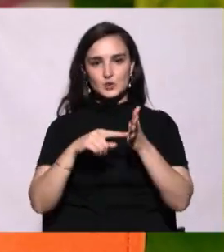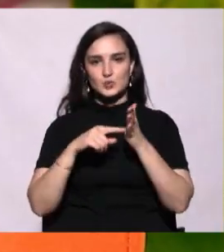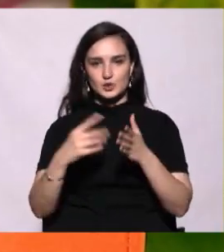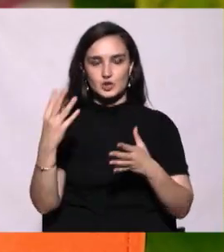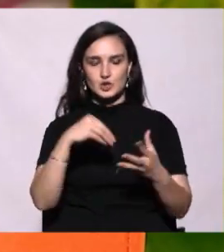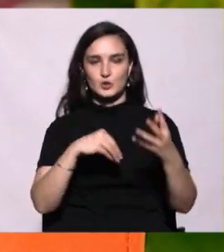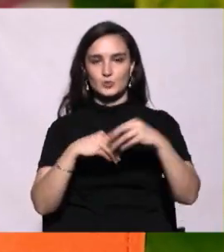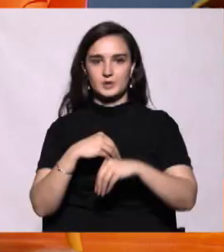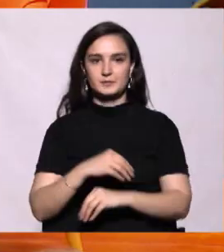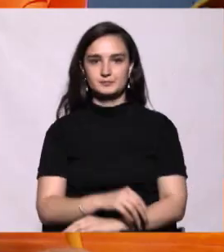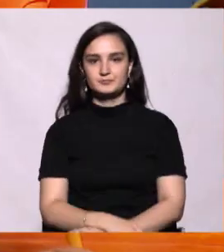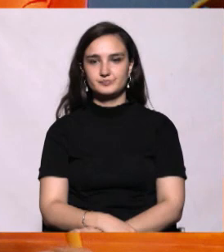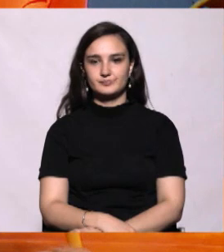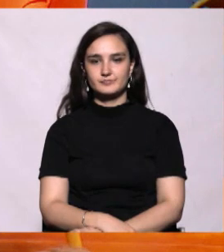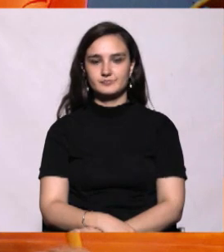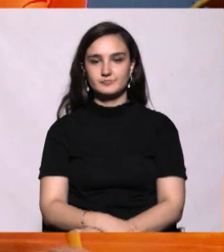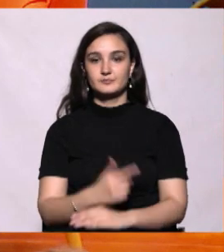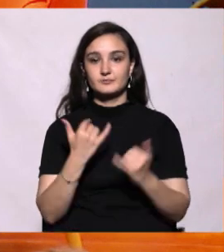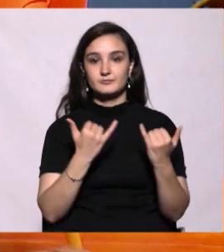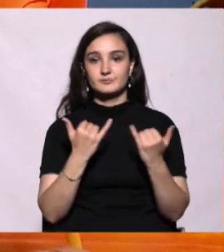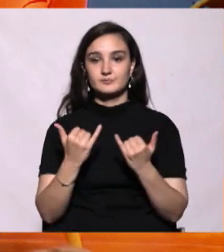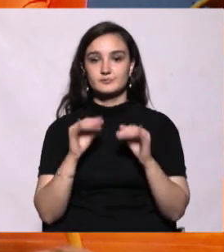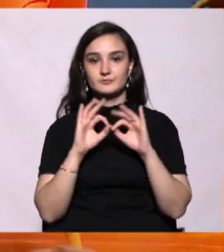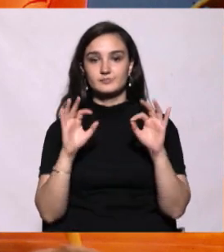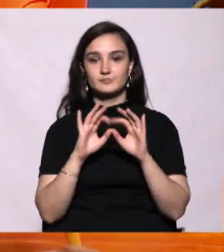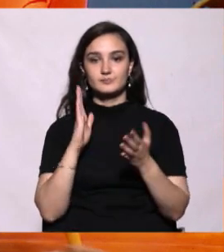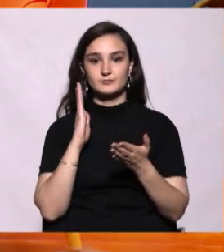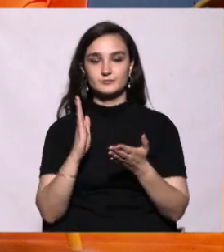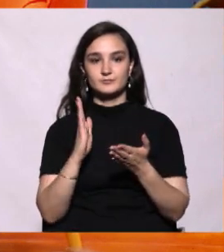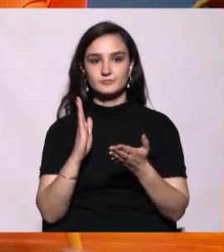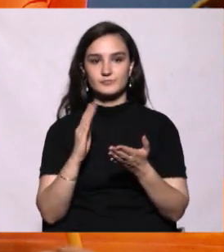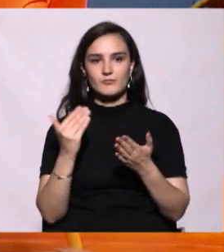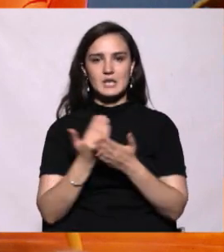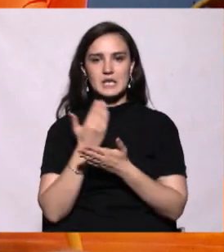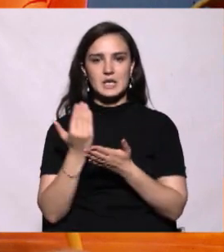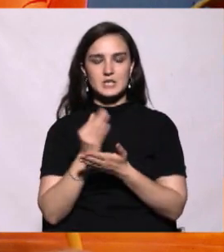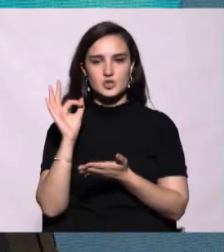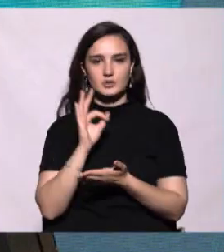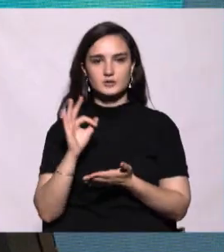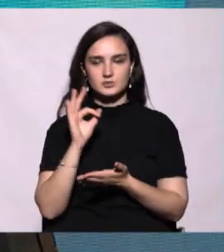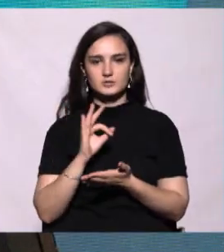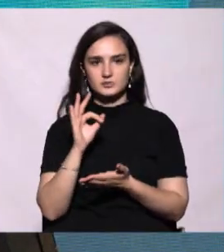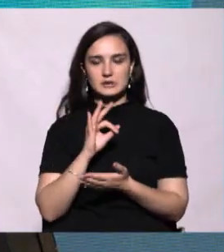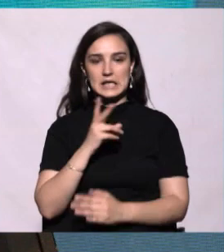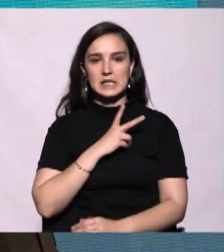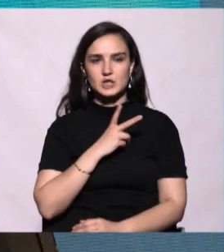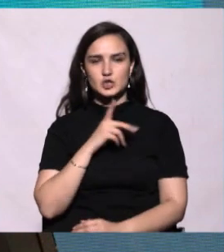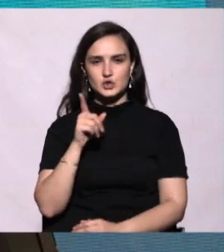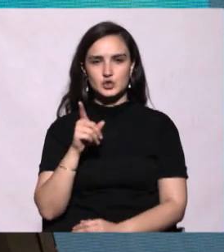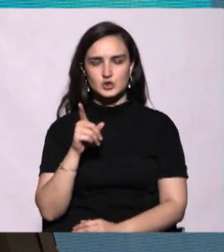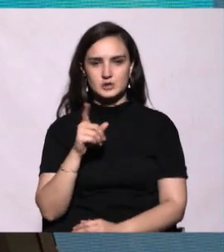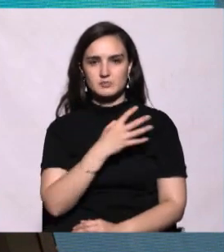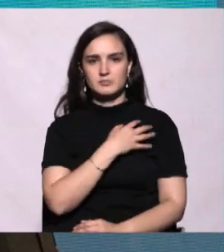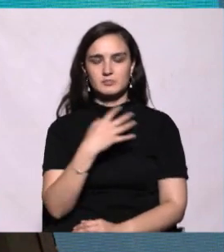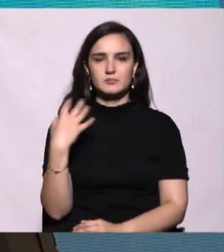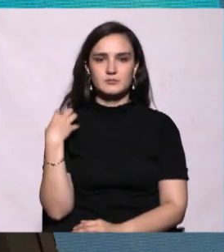ჩართული. Today we are talking about a legend from England, King Arthur and